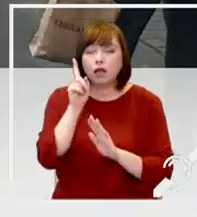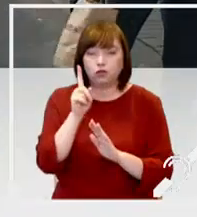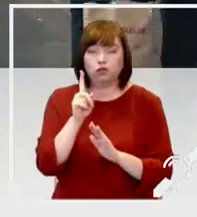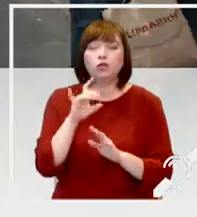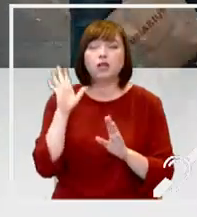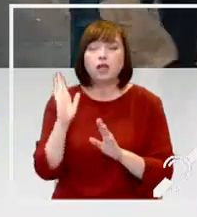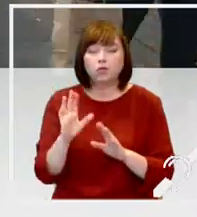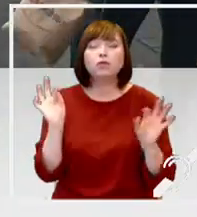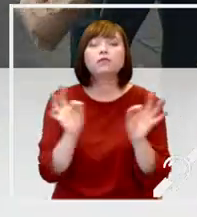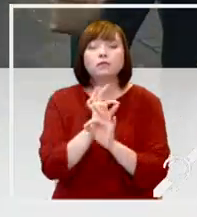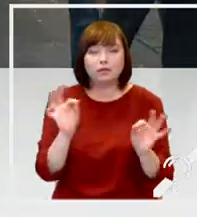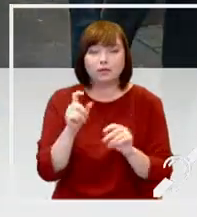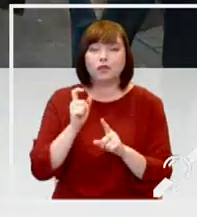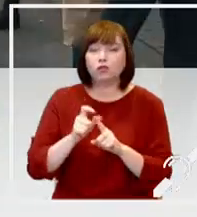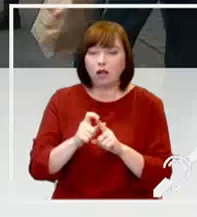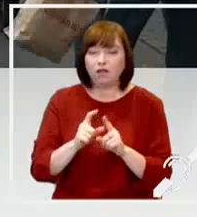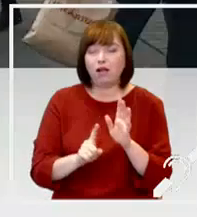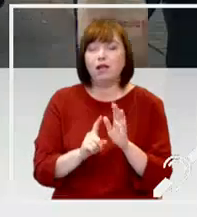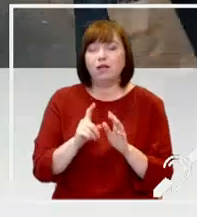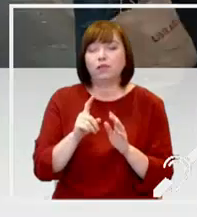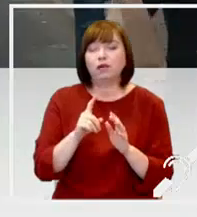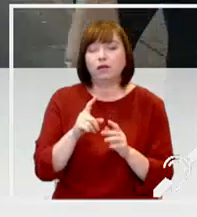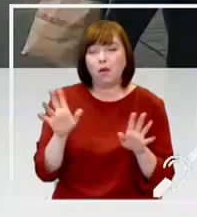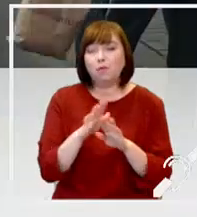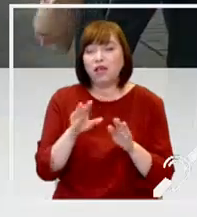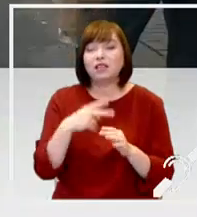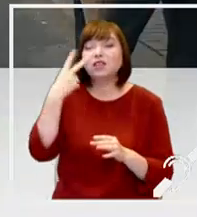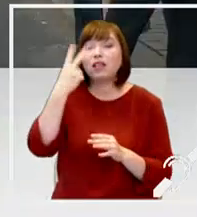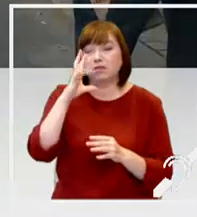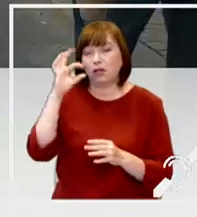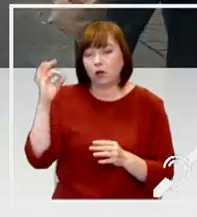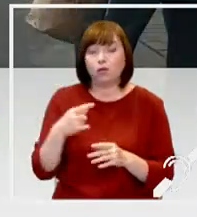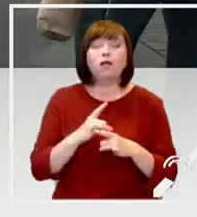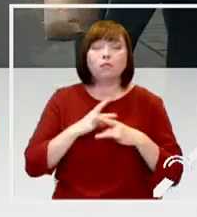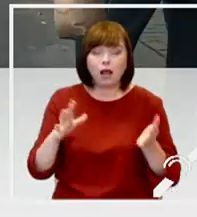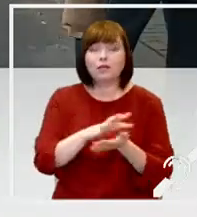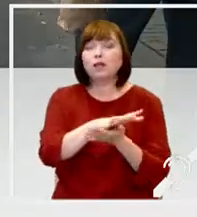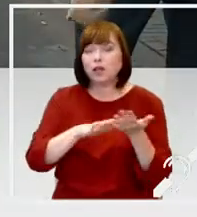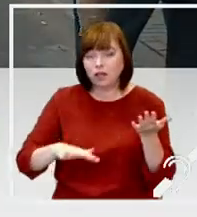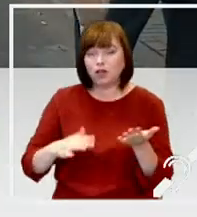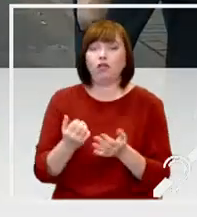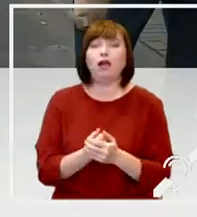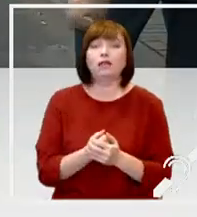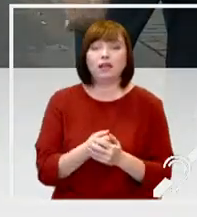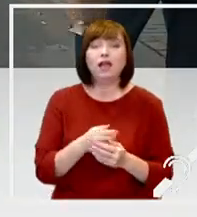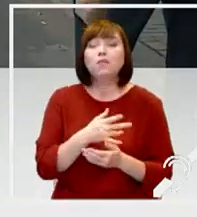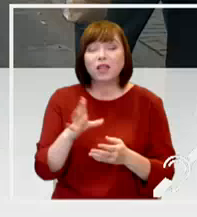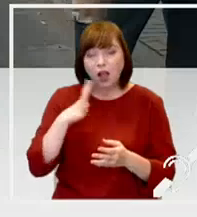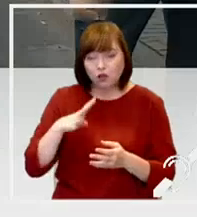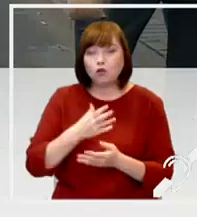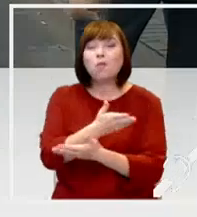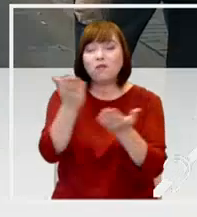va încânta publicul cu un recital începând cu ora 22. Așadar, sărbătoarea continuă aici, în inima Chișinăului.